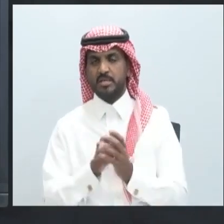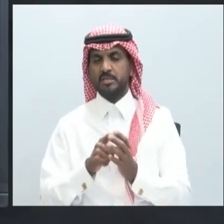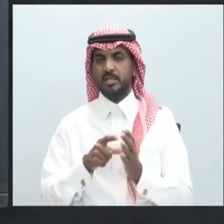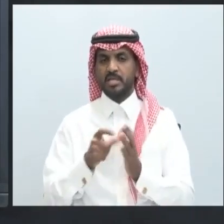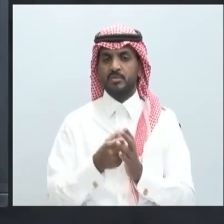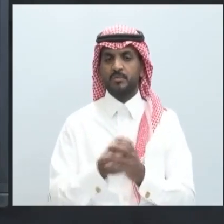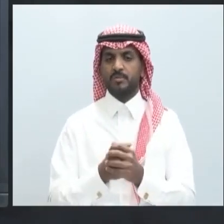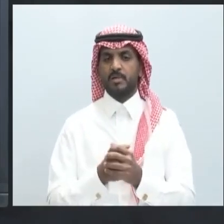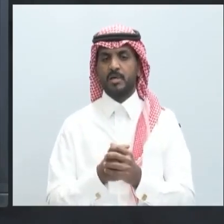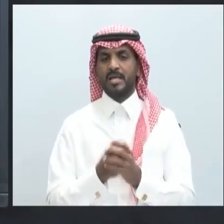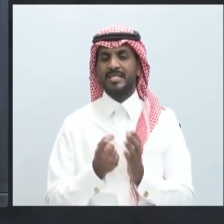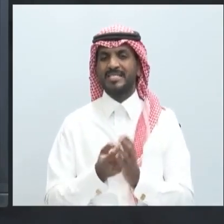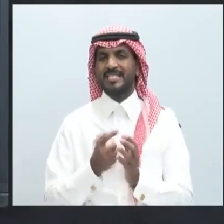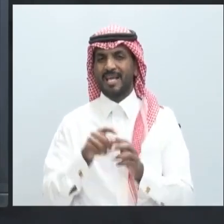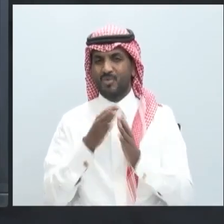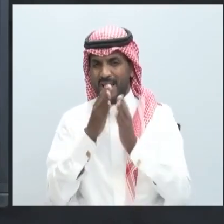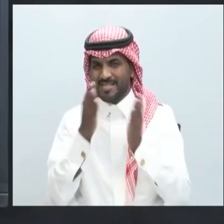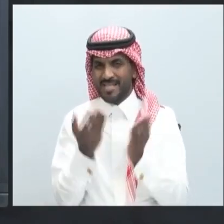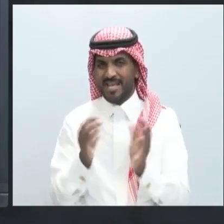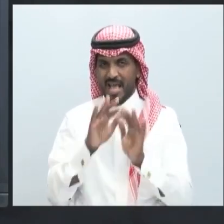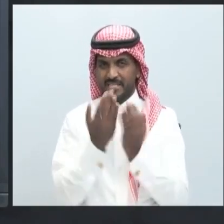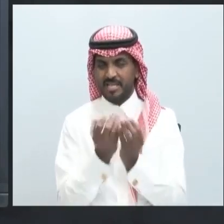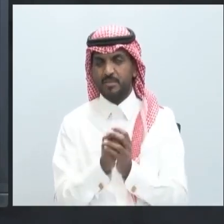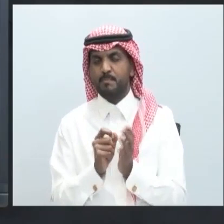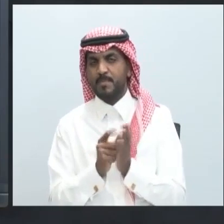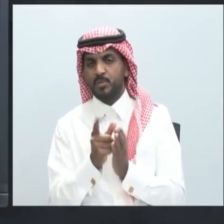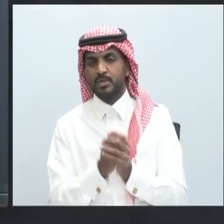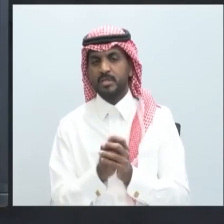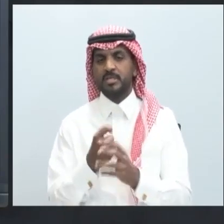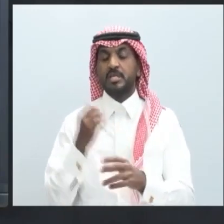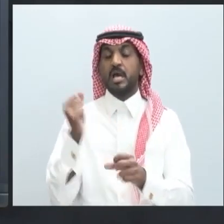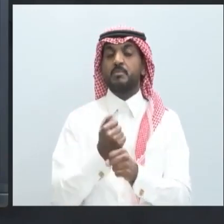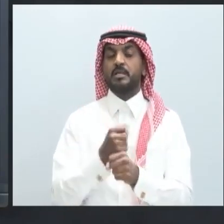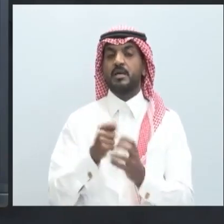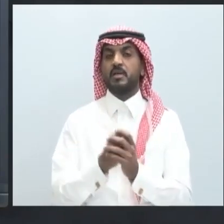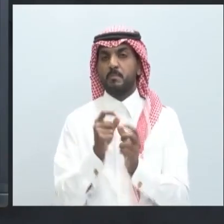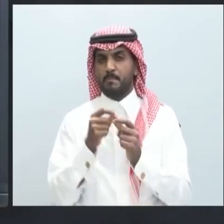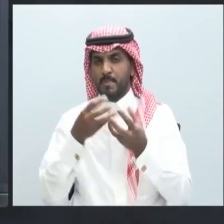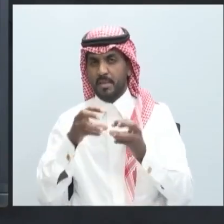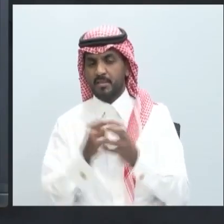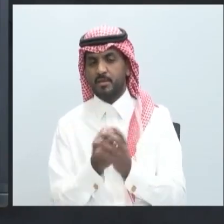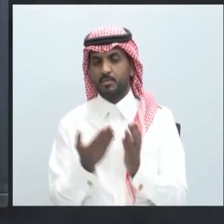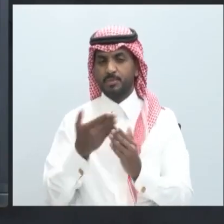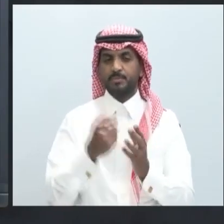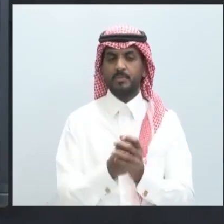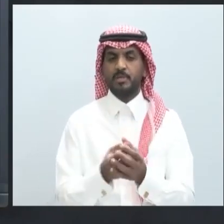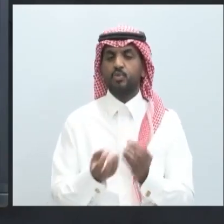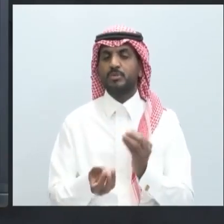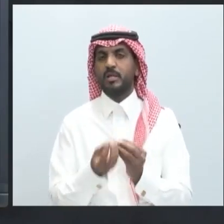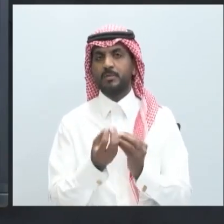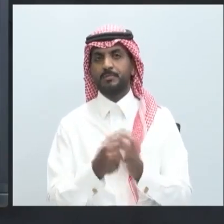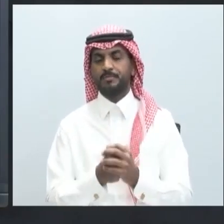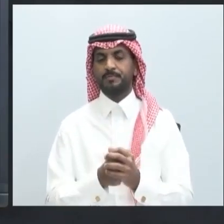بالخزان المنوي عندما تحتاج المملكه لعاملات هذا البيض يمر على هذا الخزان المنوي يتم تلقيحه